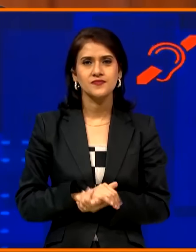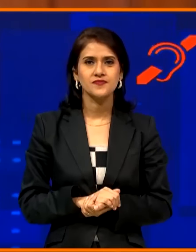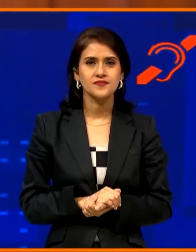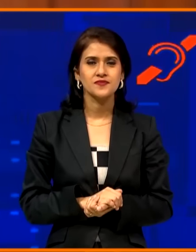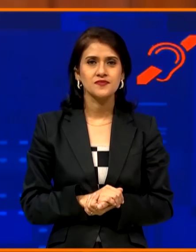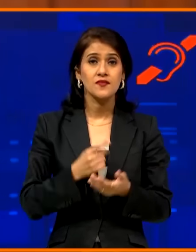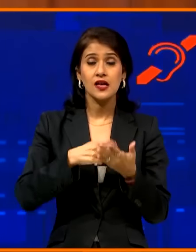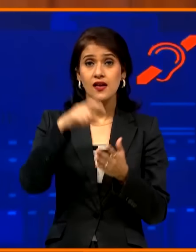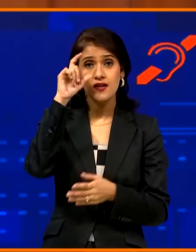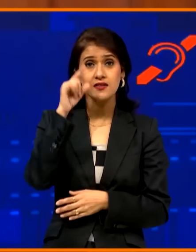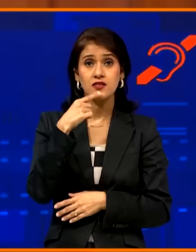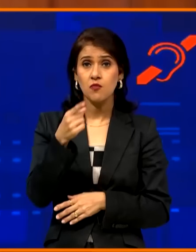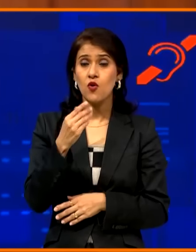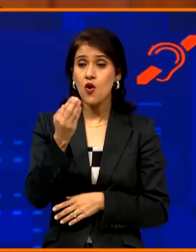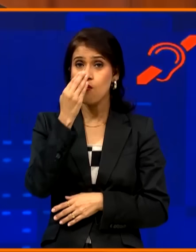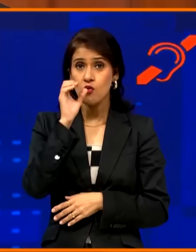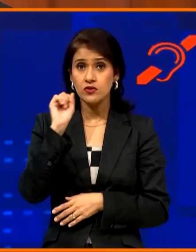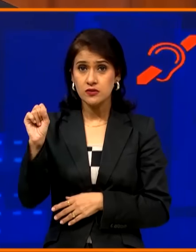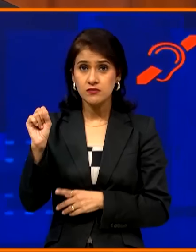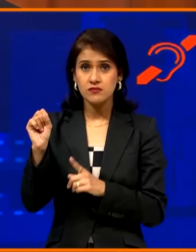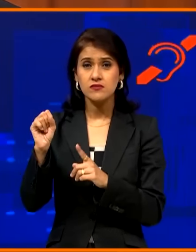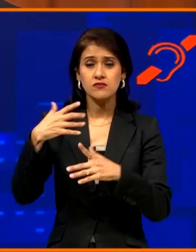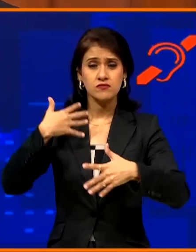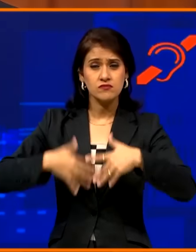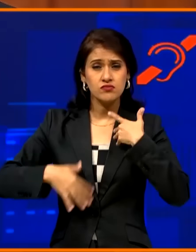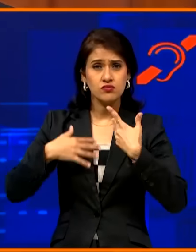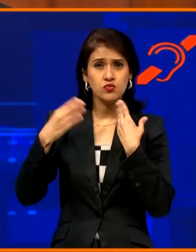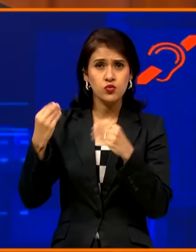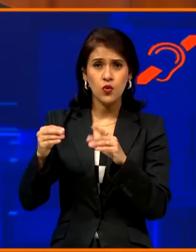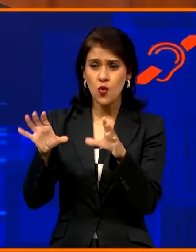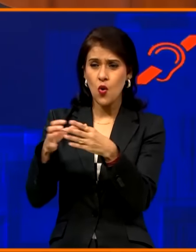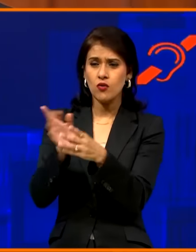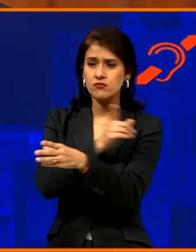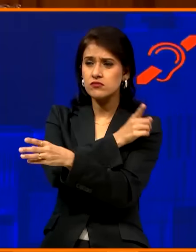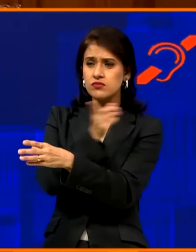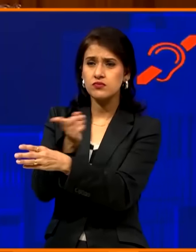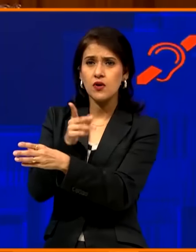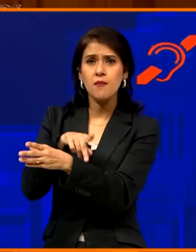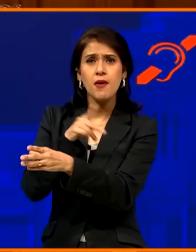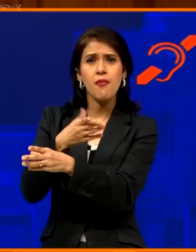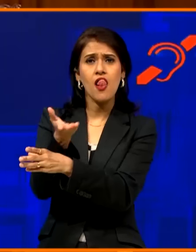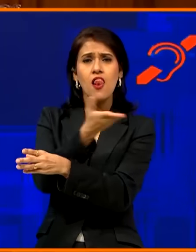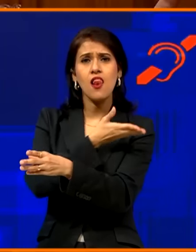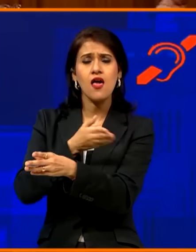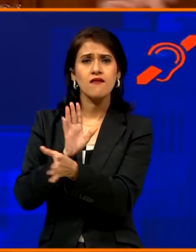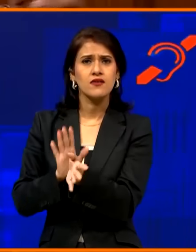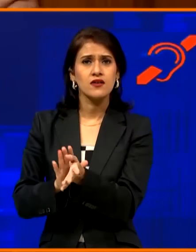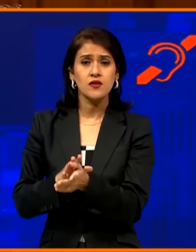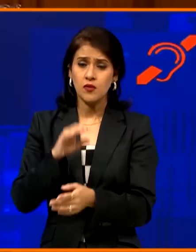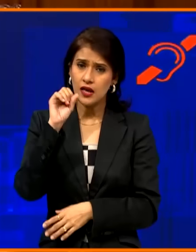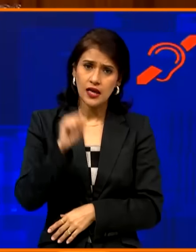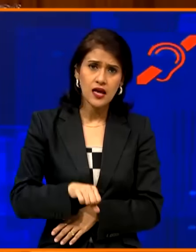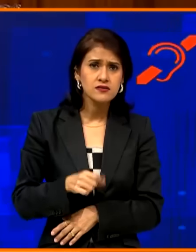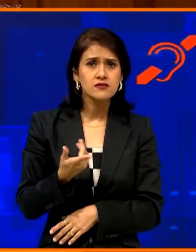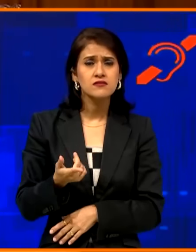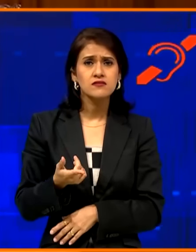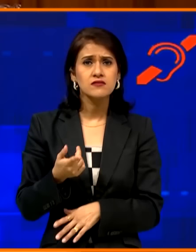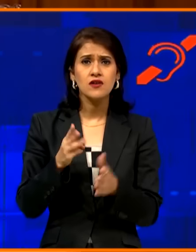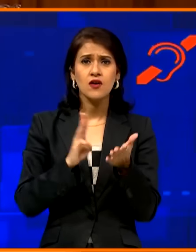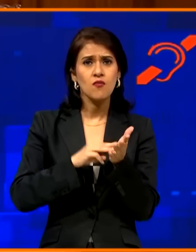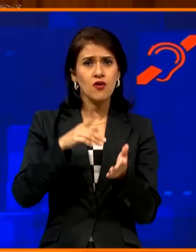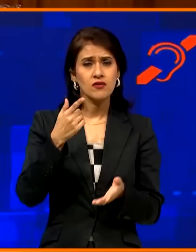में कहा जा रहा है कि हिंदुस्तान में मुसलमान पर जुल्म हो रहे हैं लिंचिंग हो रही है वो हो रही है ना अब आप उस लिंचिंग के खिलाफ उस